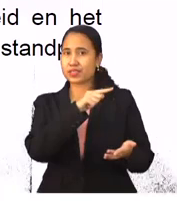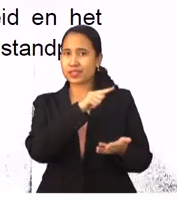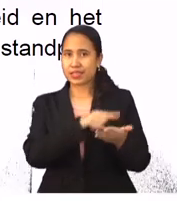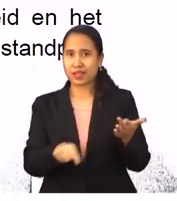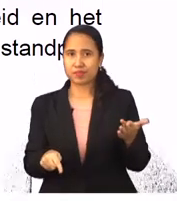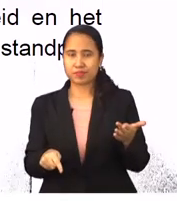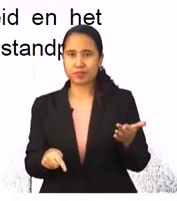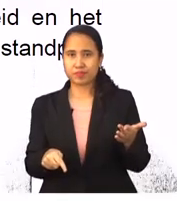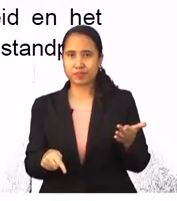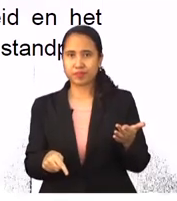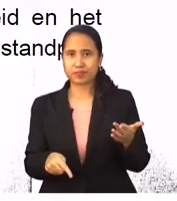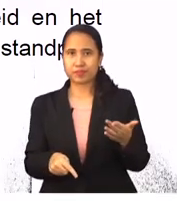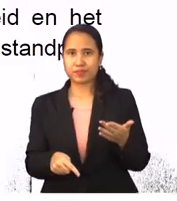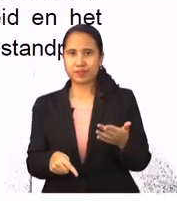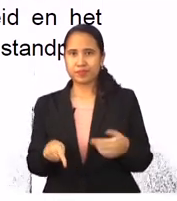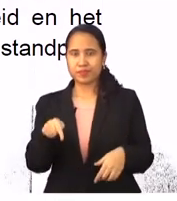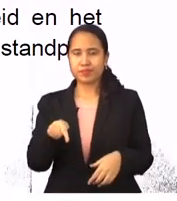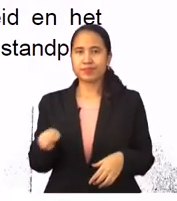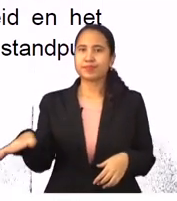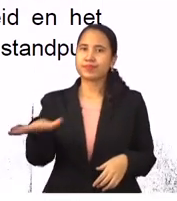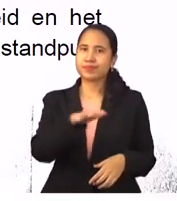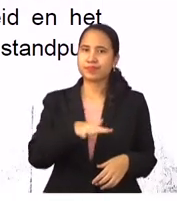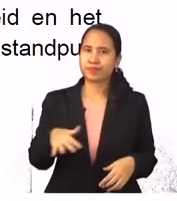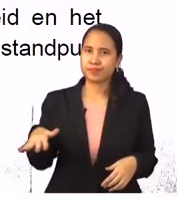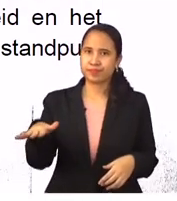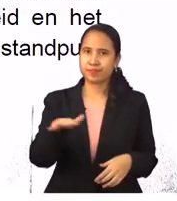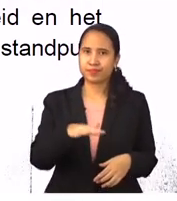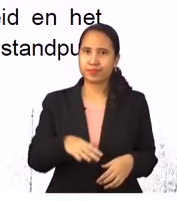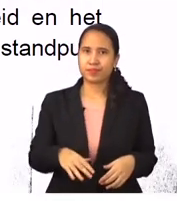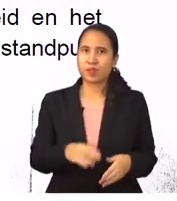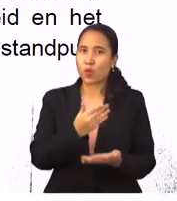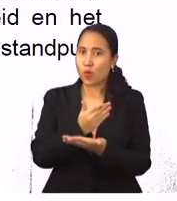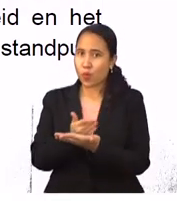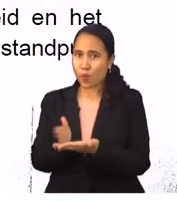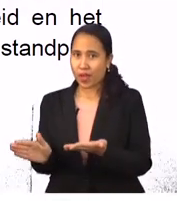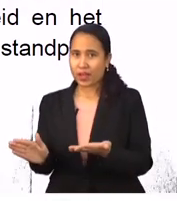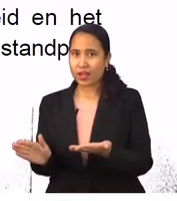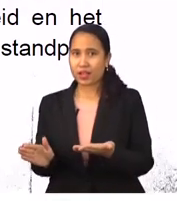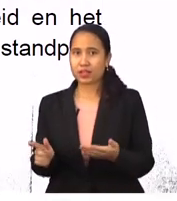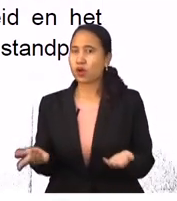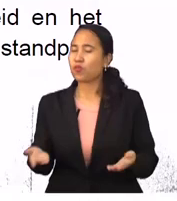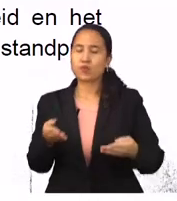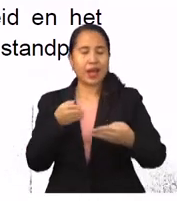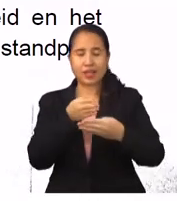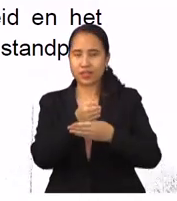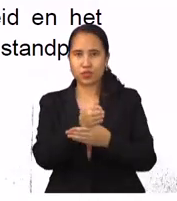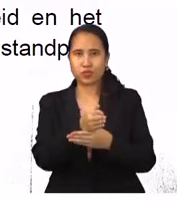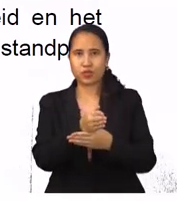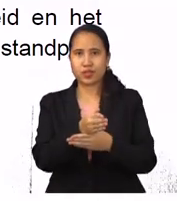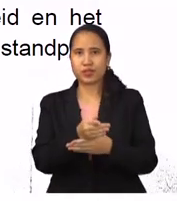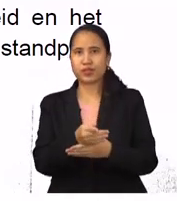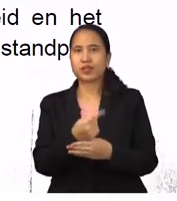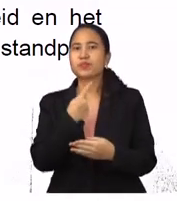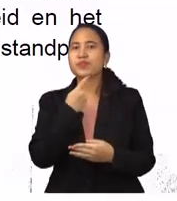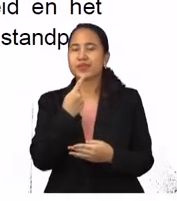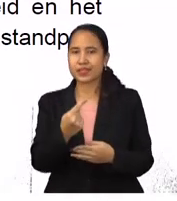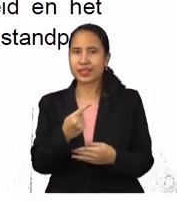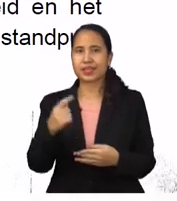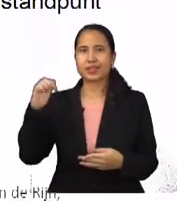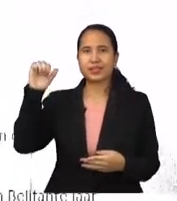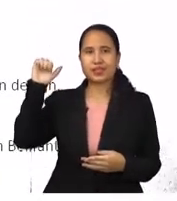een omstandigheid die een reeds bestaand recht opheft of doet vervallen. Amnestieverlening leidt namelijk